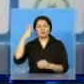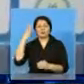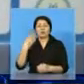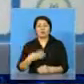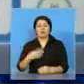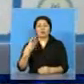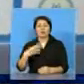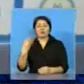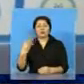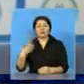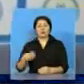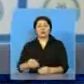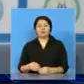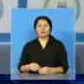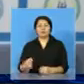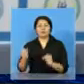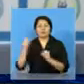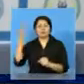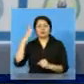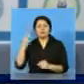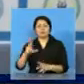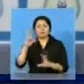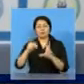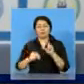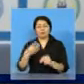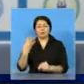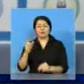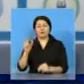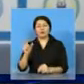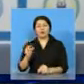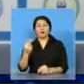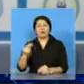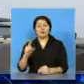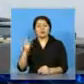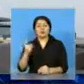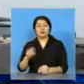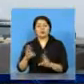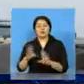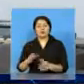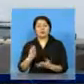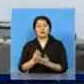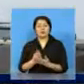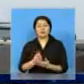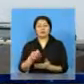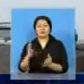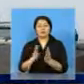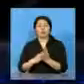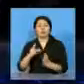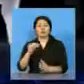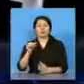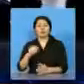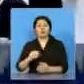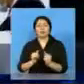спорт шеберіне үміткер. Тек қана 4 қана ойыншы бірінші разрядты ойыншы болды. Өңірде тоғызқұмалақ дамып